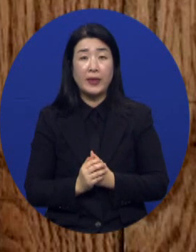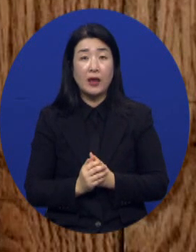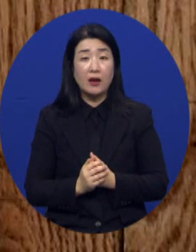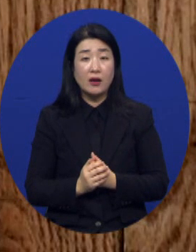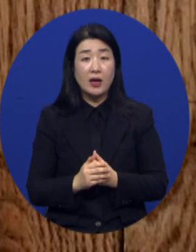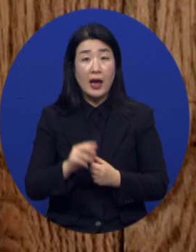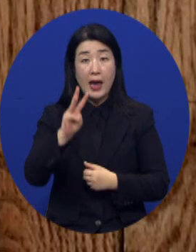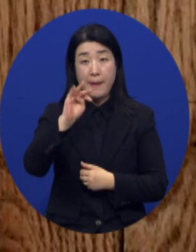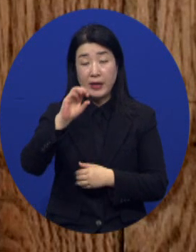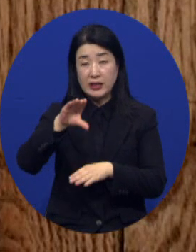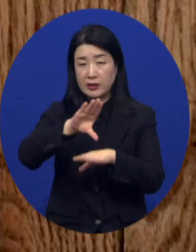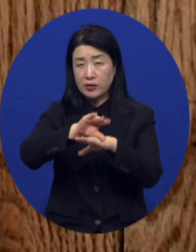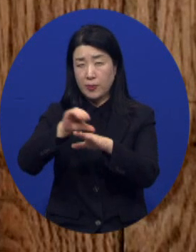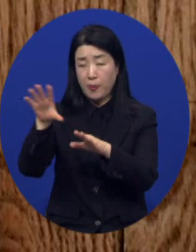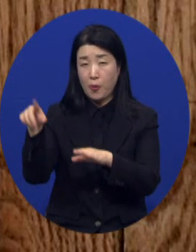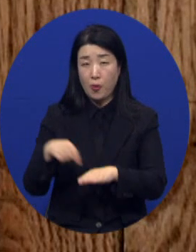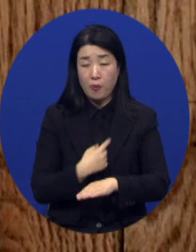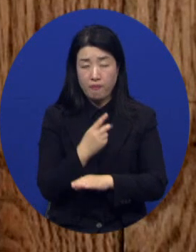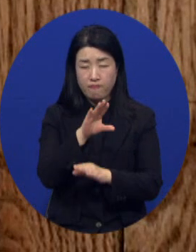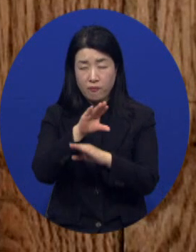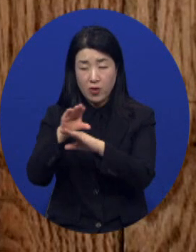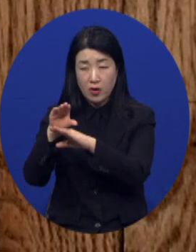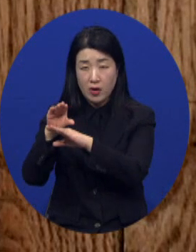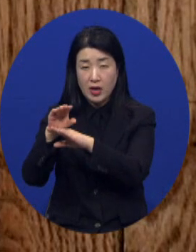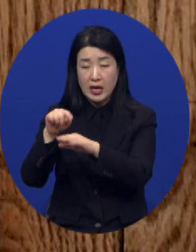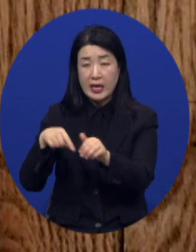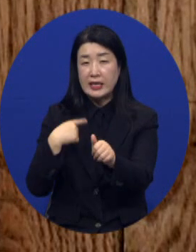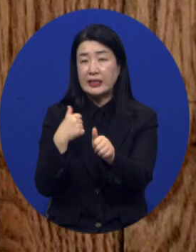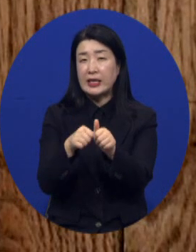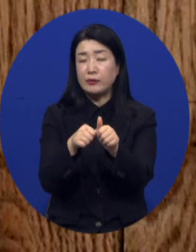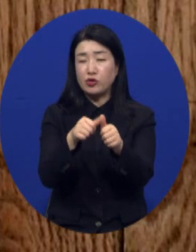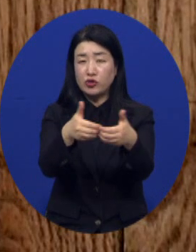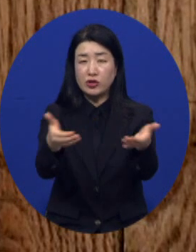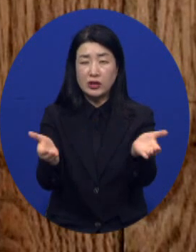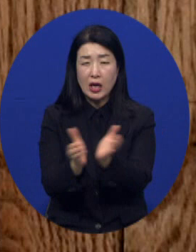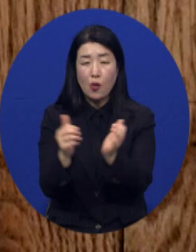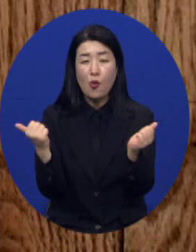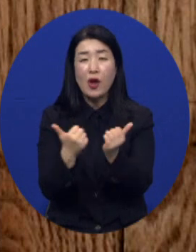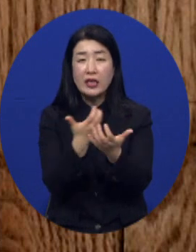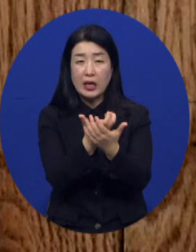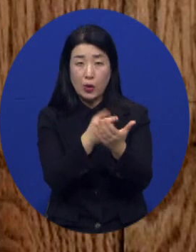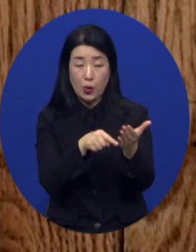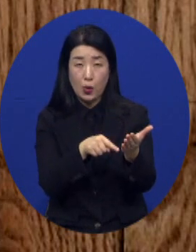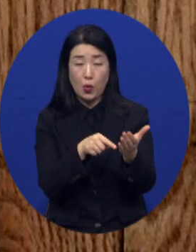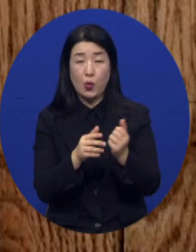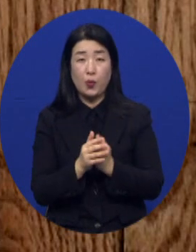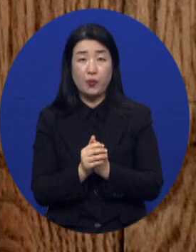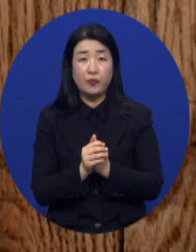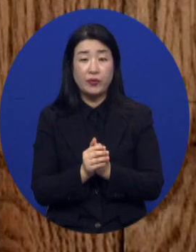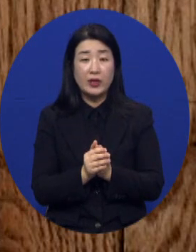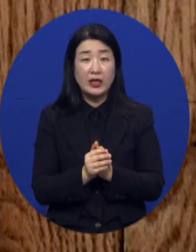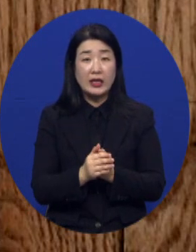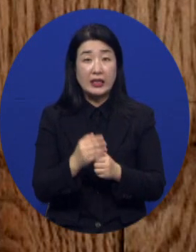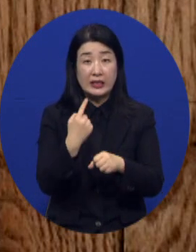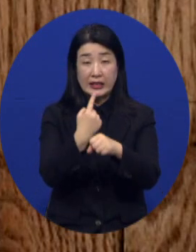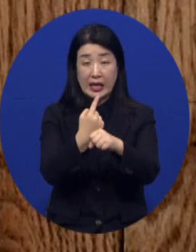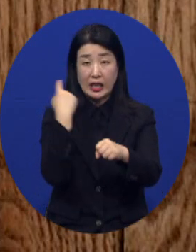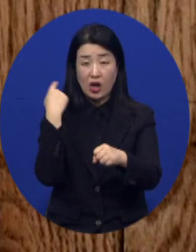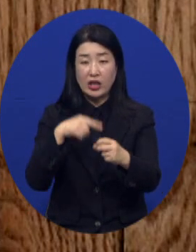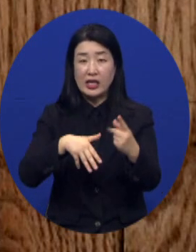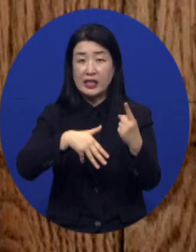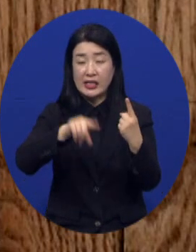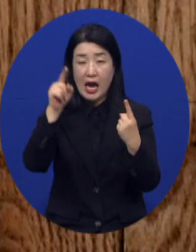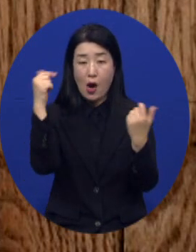제주 mbc가 단독 입수한 제주시 자문단 워킹그룹 위원회 회의 자료입니다 지난해 6월 1차